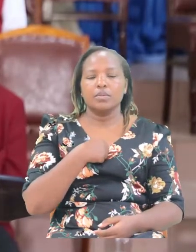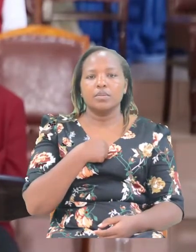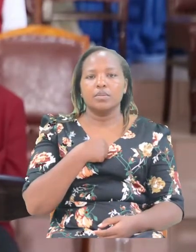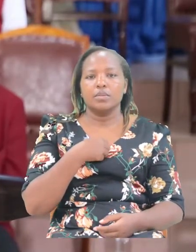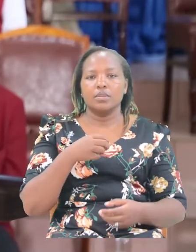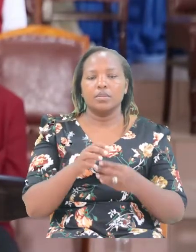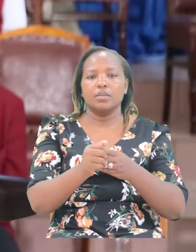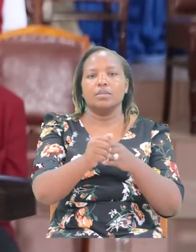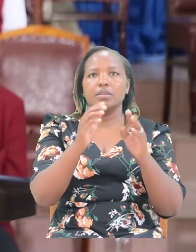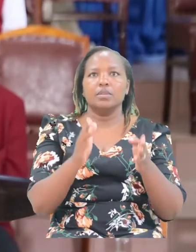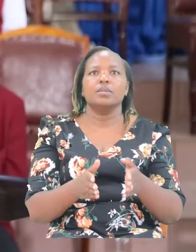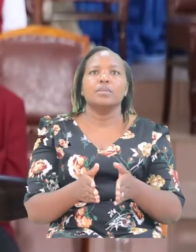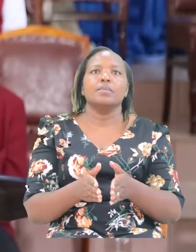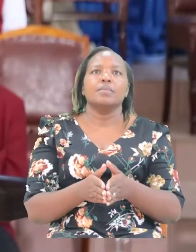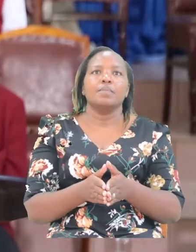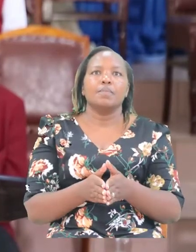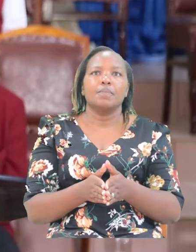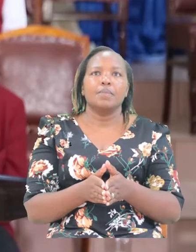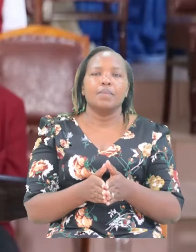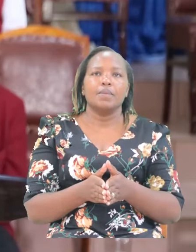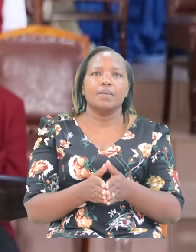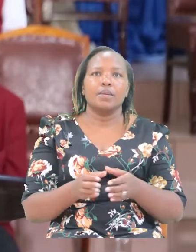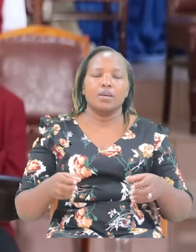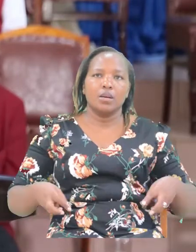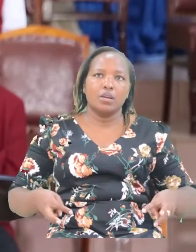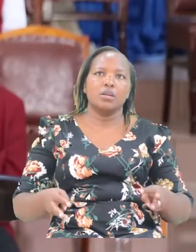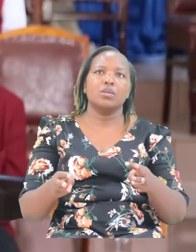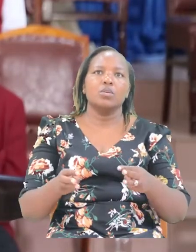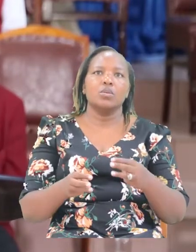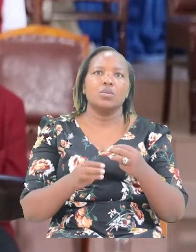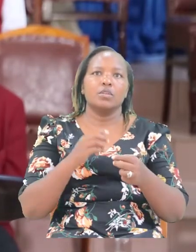wa matoachi ampe ruhusa asijitie